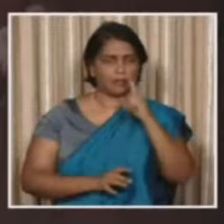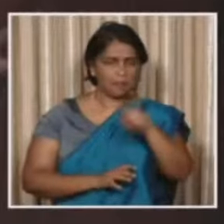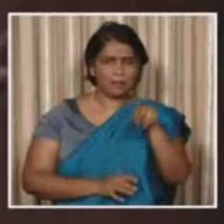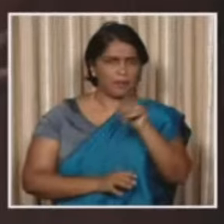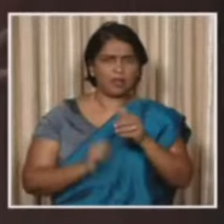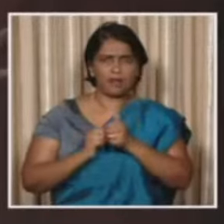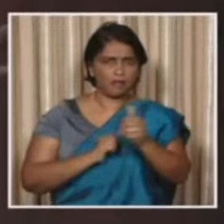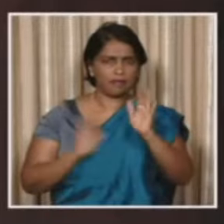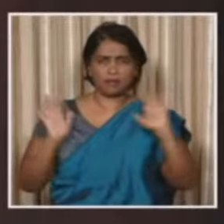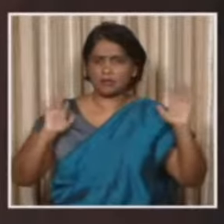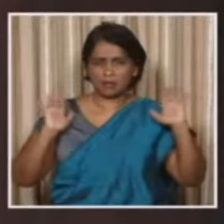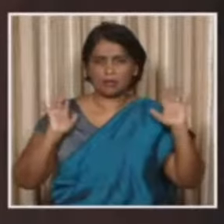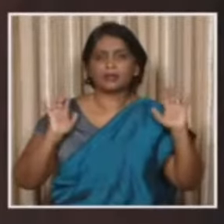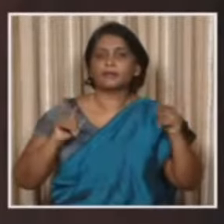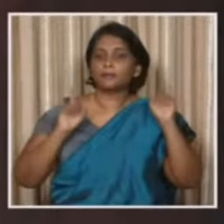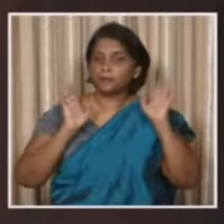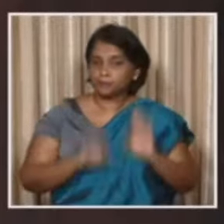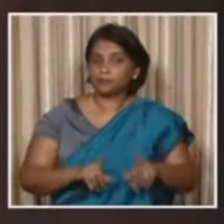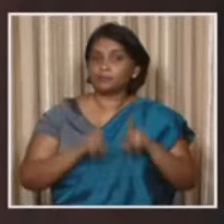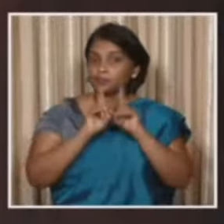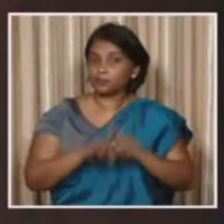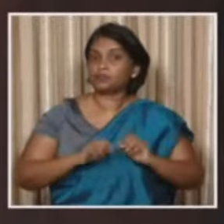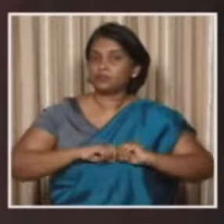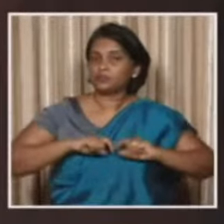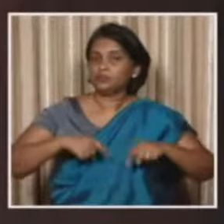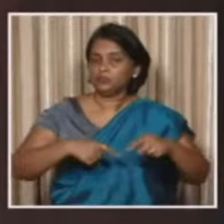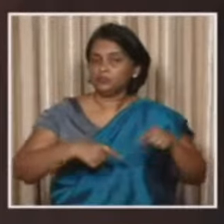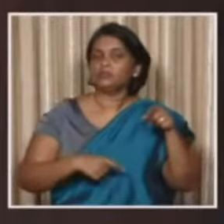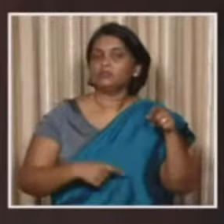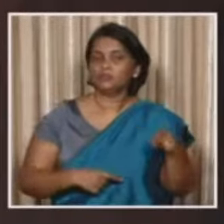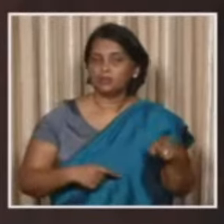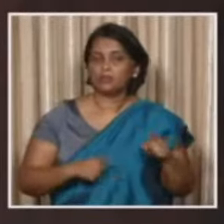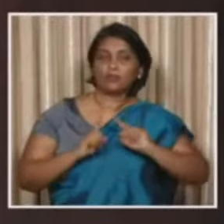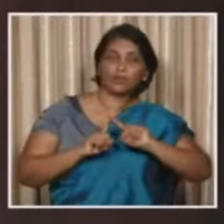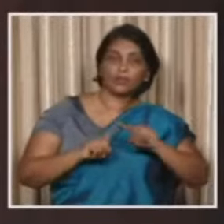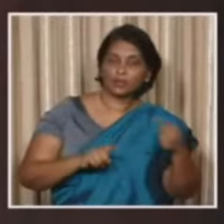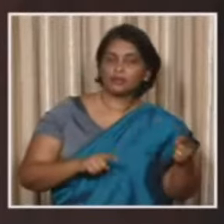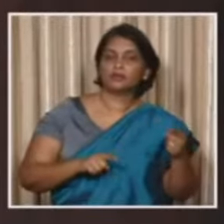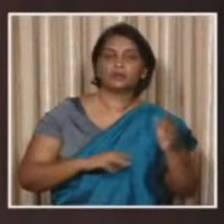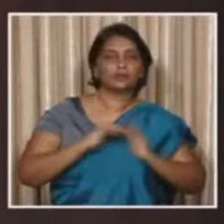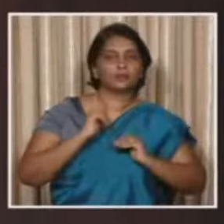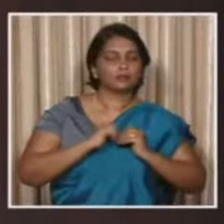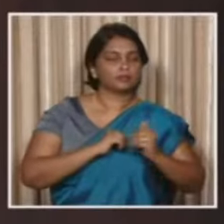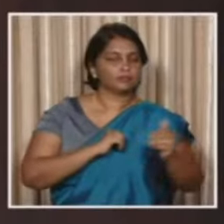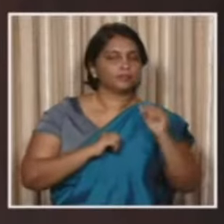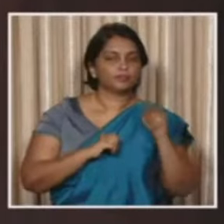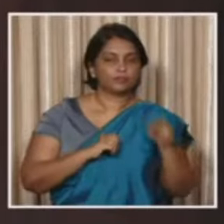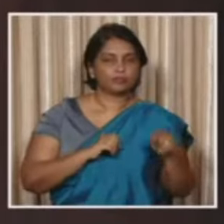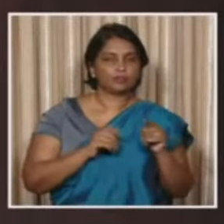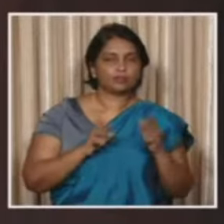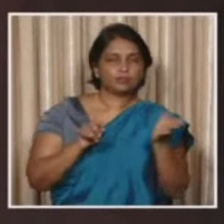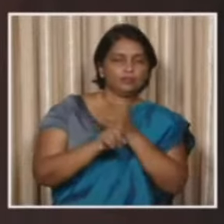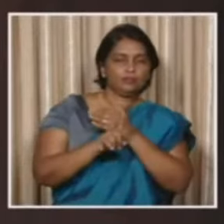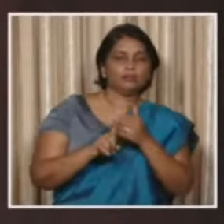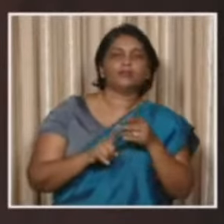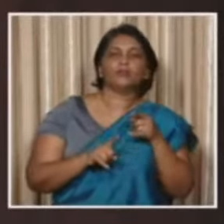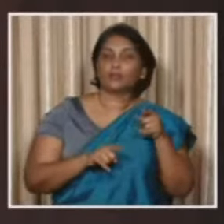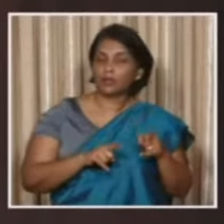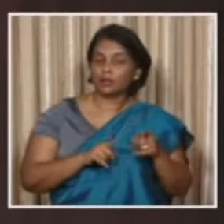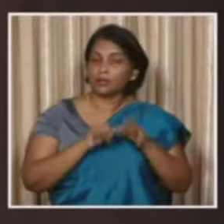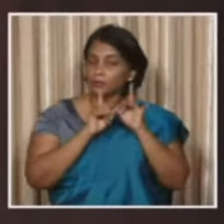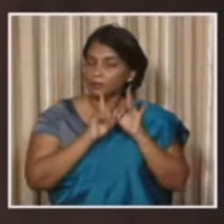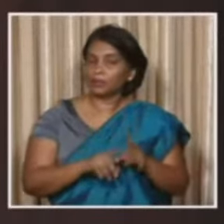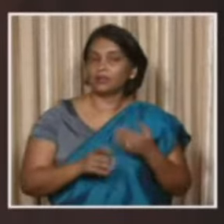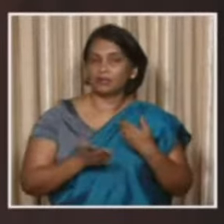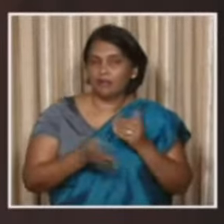කරන ක්‍රියාදාමය කියලා. හැබැයි මේවා සිද්ධ වෙන්න අනිත් පැත්තෙන් ක්‍රියාදාමයේ සිද්ධ වෙනකොට එයා වහන්න මේ වගේ මං තව